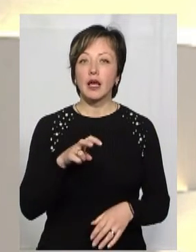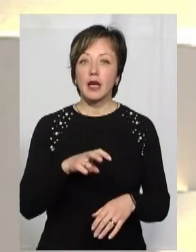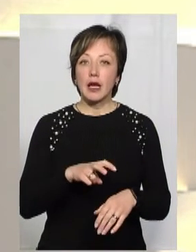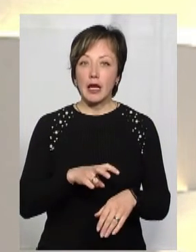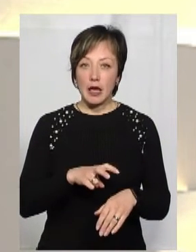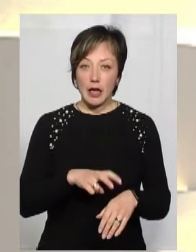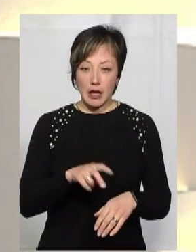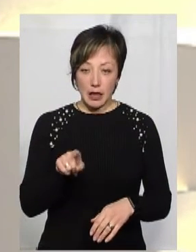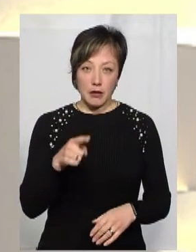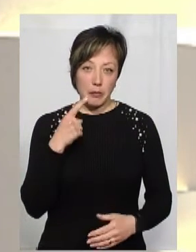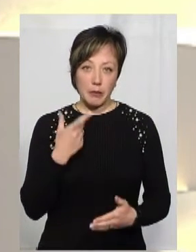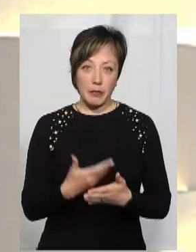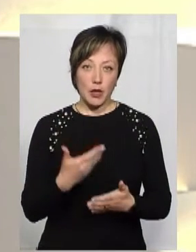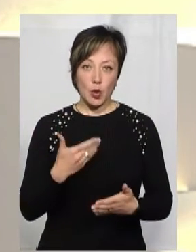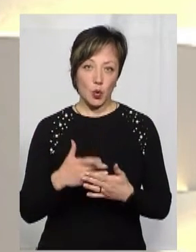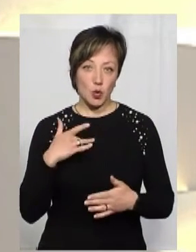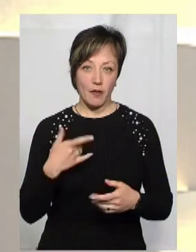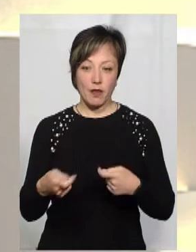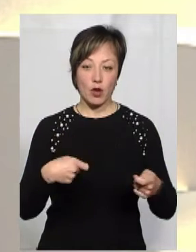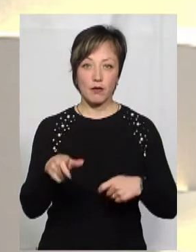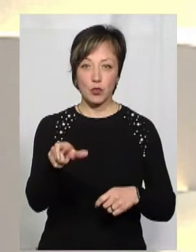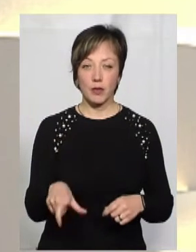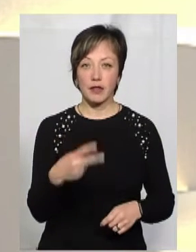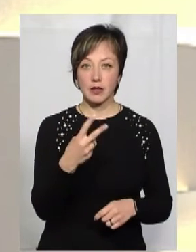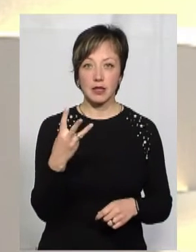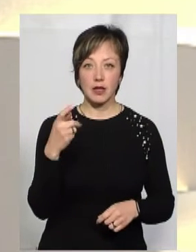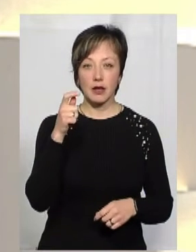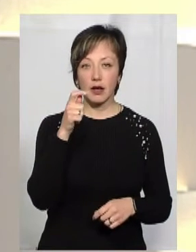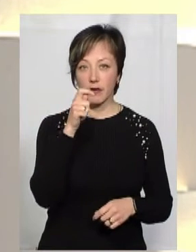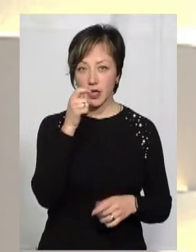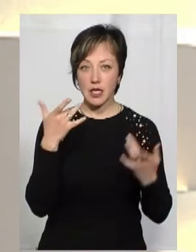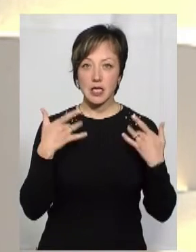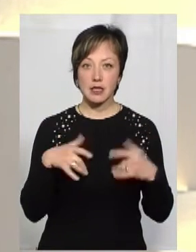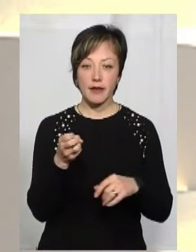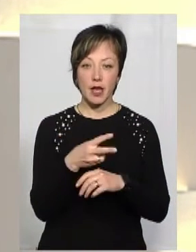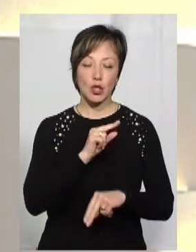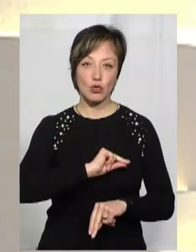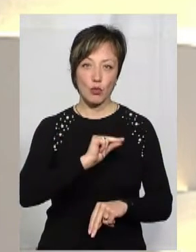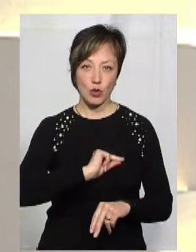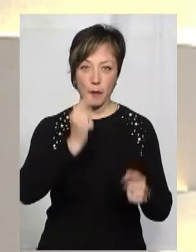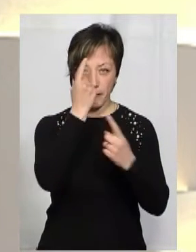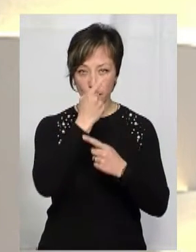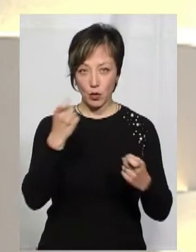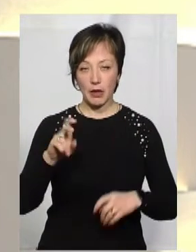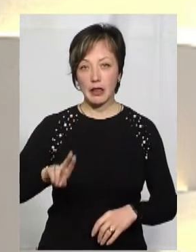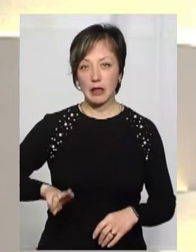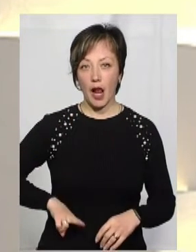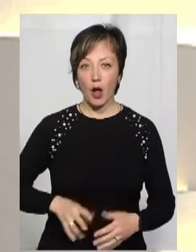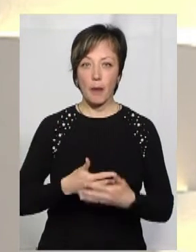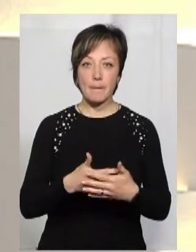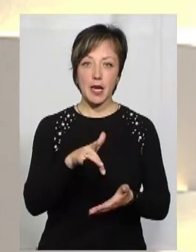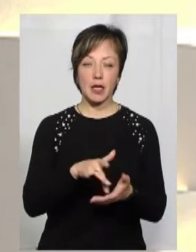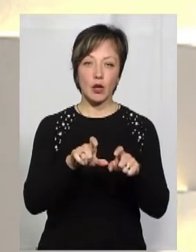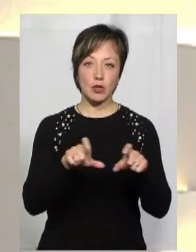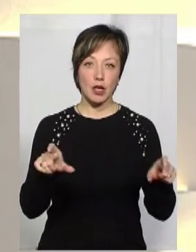Лікарку, яку підозрюють у торгівлі людьми, 23 квітня звільнили з роботи. Про це Суспільному повідомив директор